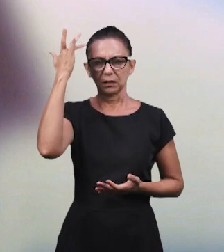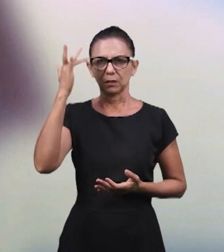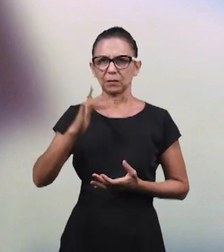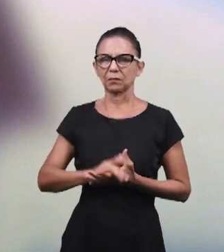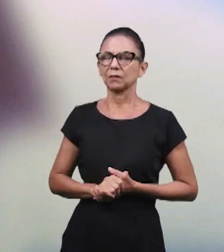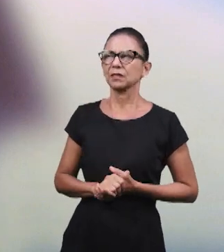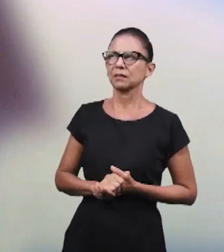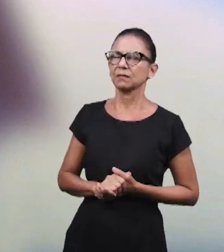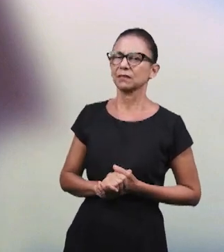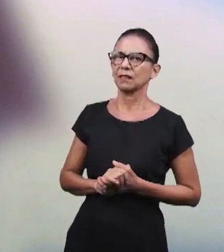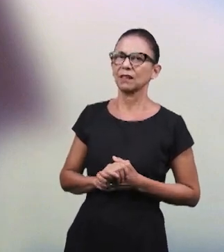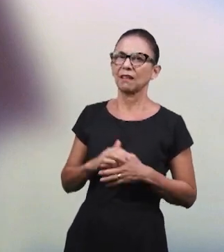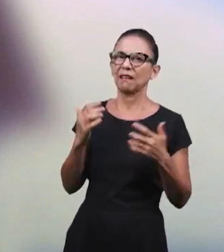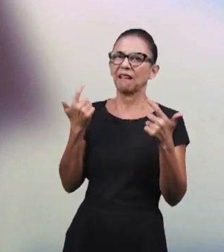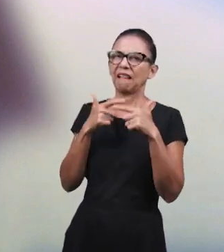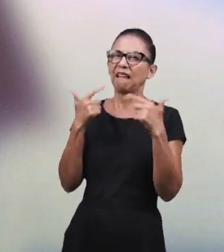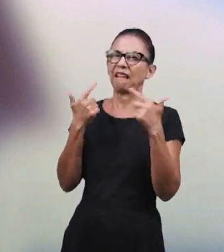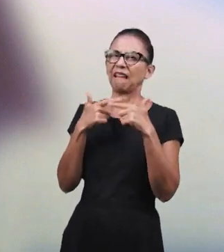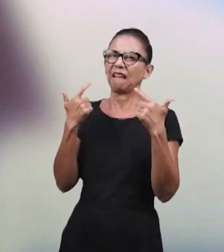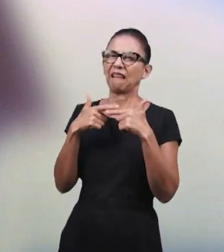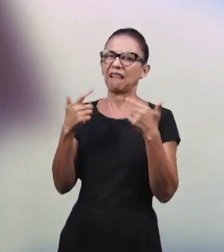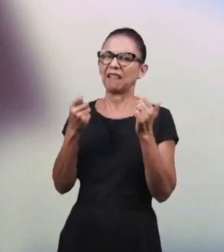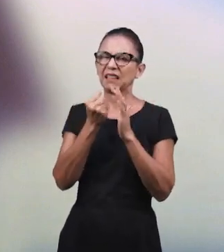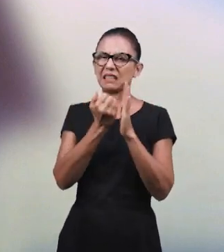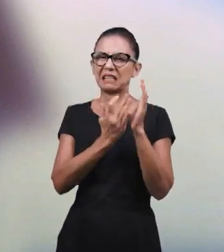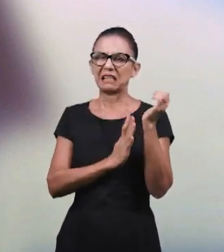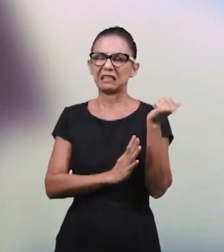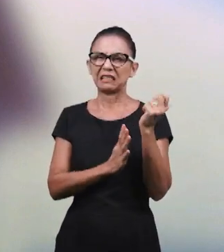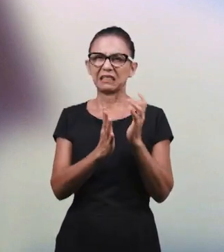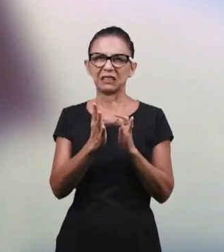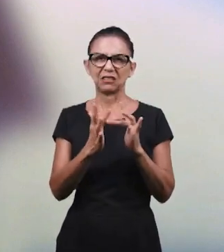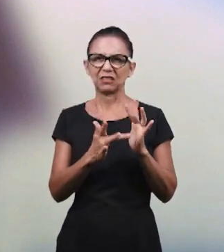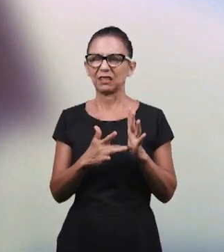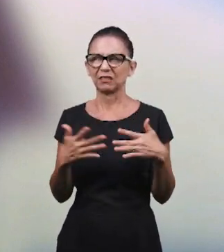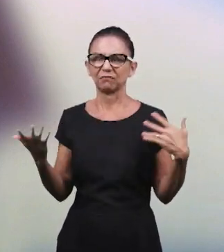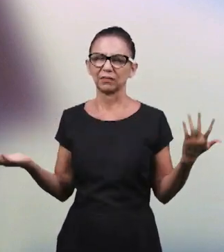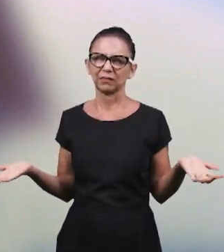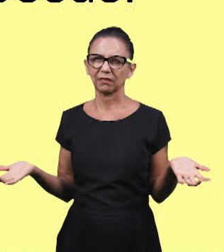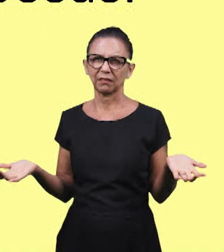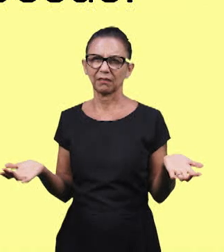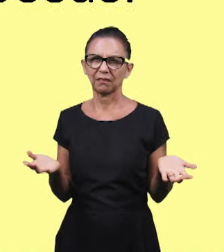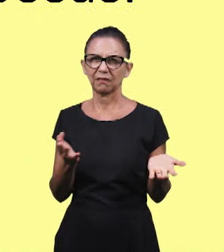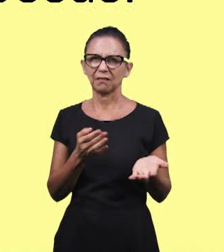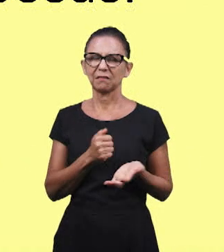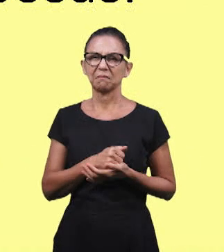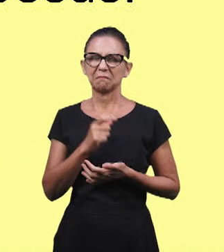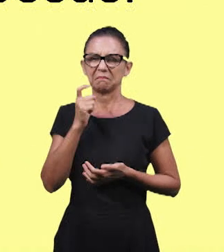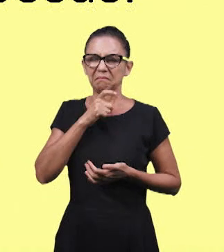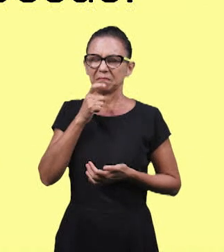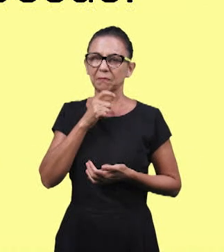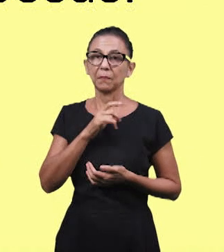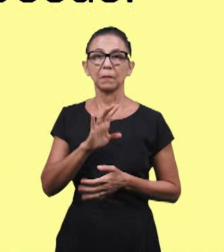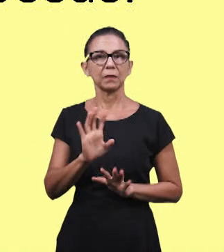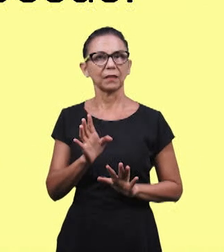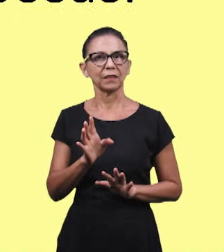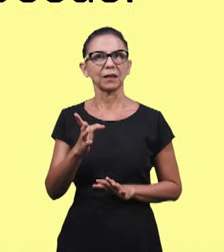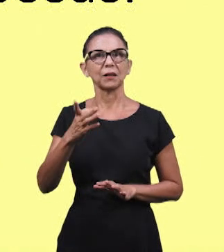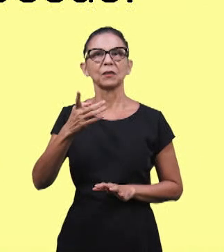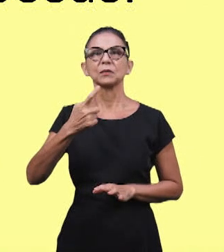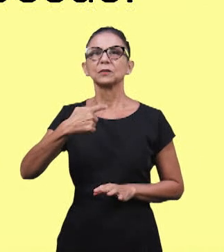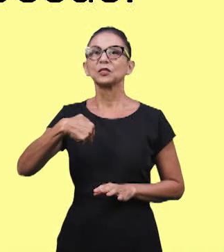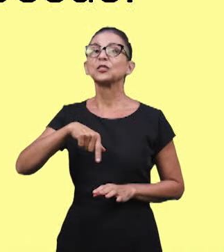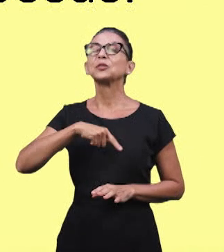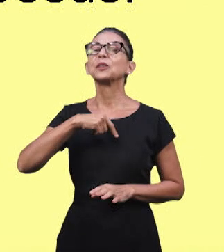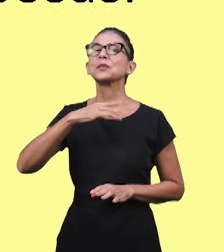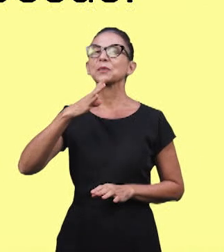pas, et même rigolent de la méprise la prière par le sang de Jésus, parce qu'ils ne connaissent pas le mystère. Mais nous